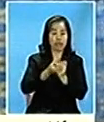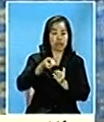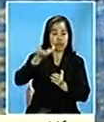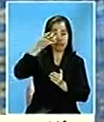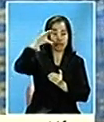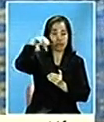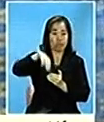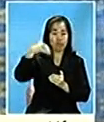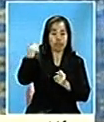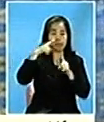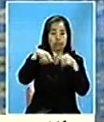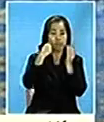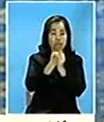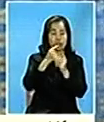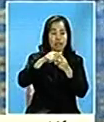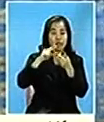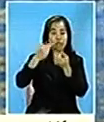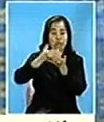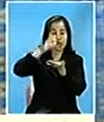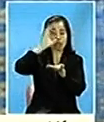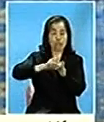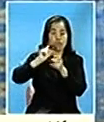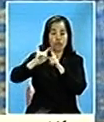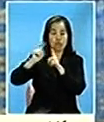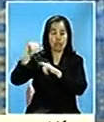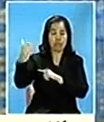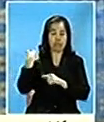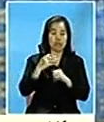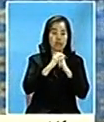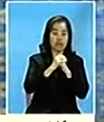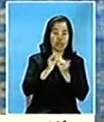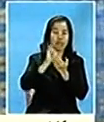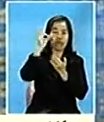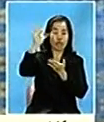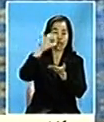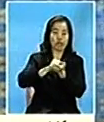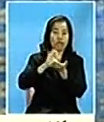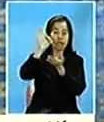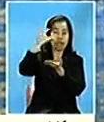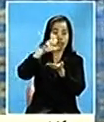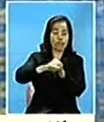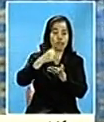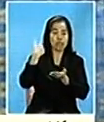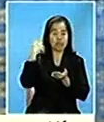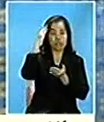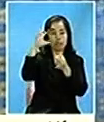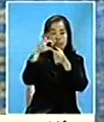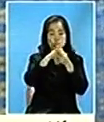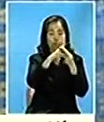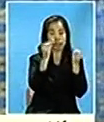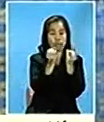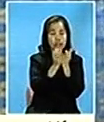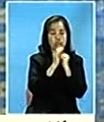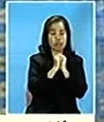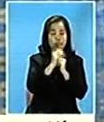มีพันธบัตรมีกองทุนต่างๆมากมายประเทศจีนเงินเหลือก็ไปลงทุนไปซื้อก็อาจจะกระทบได้ซึ่งเราเ